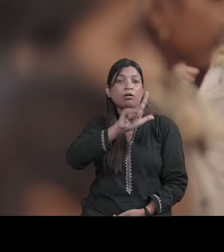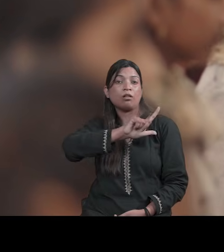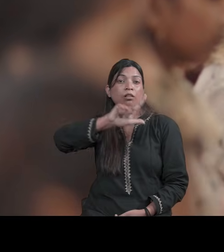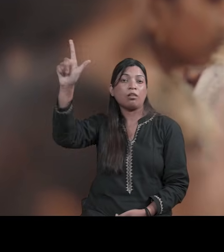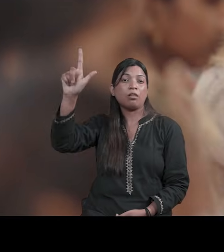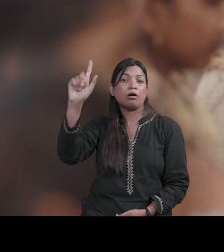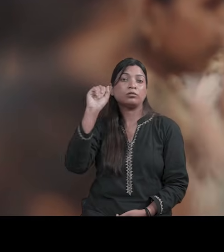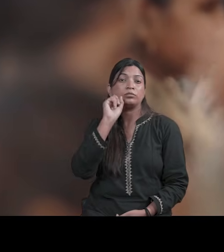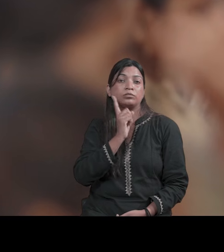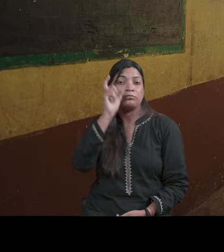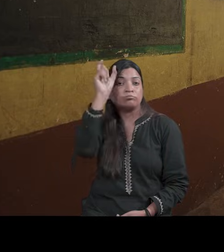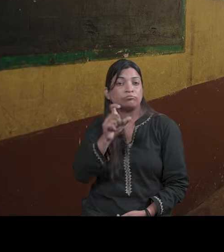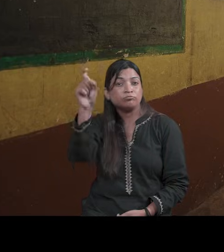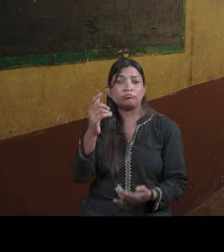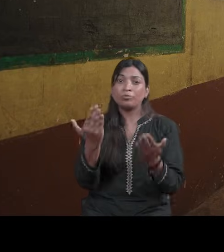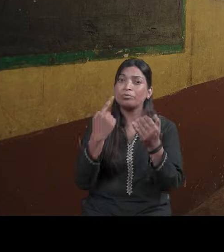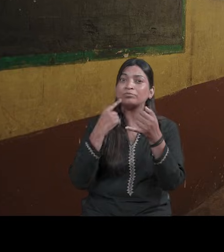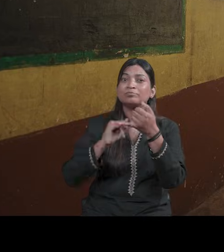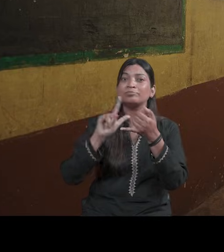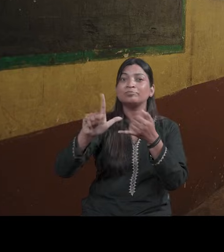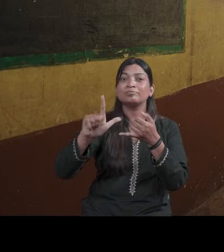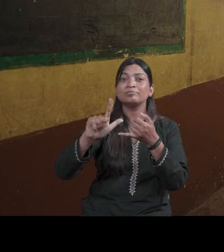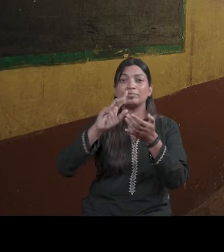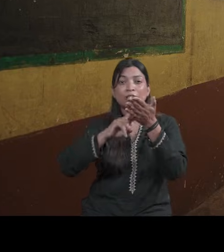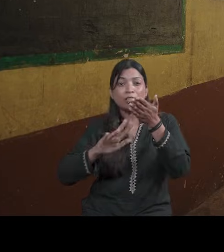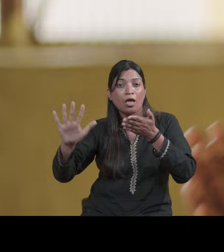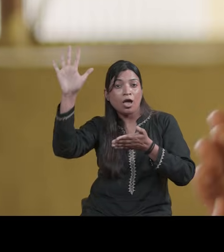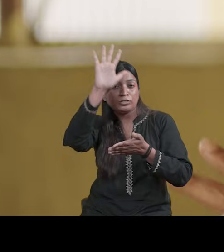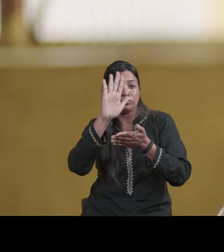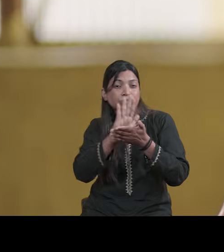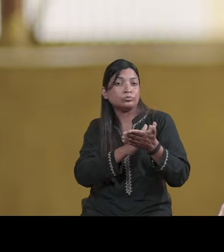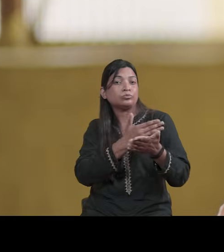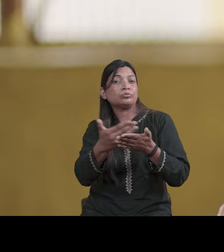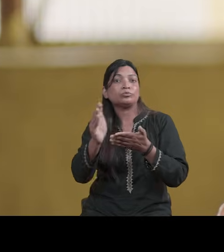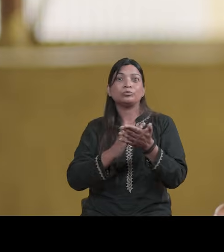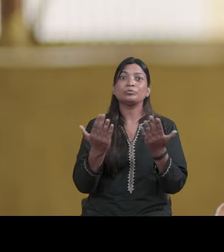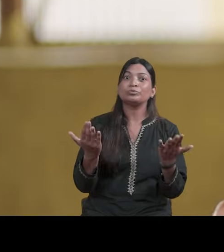में राष्ट्रगान गा सकेंगे। तो फिर हमने प्रधानमंत्री जी, वो राजेश